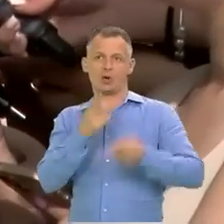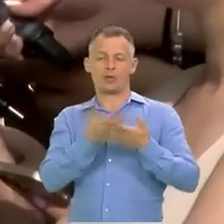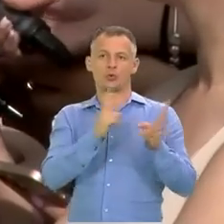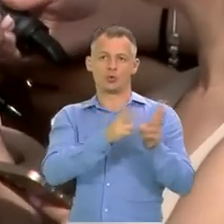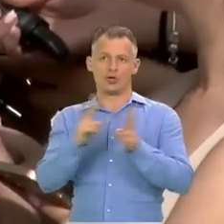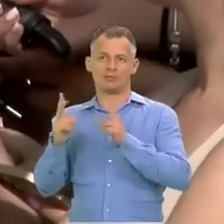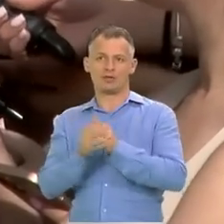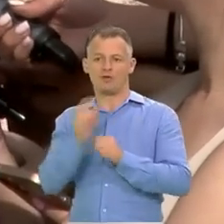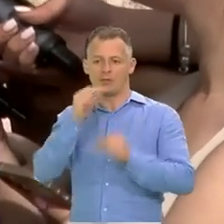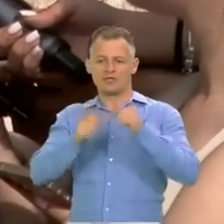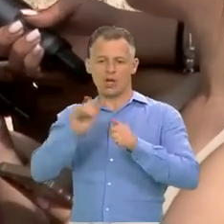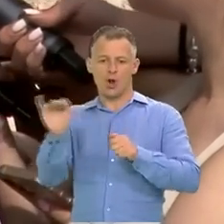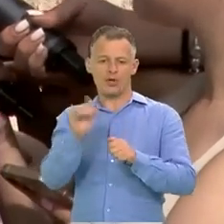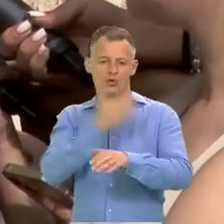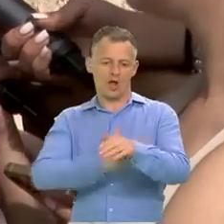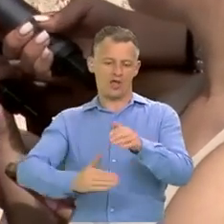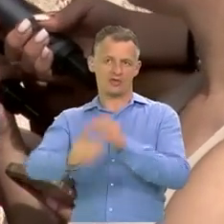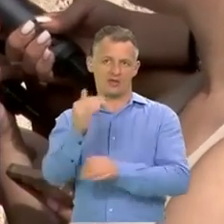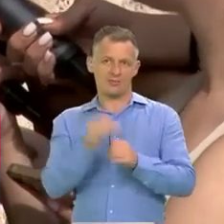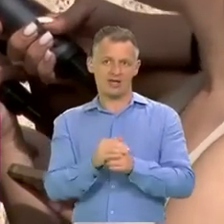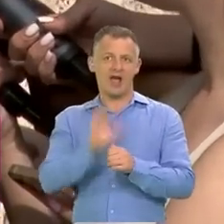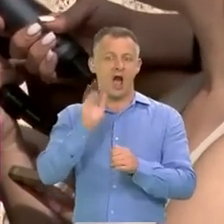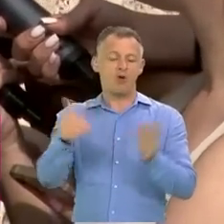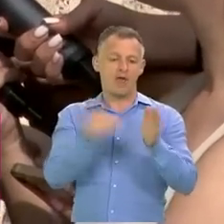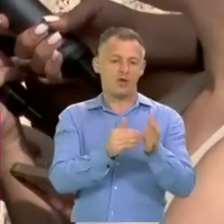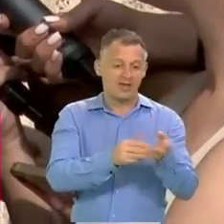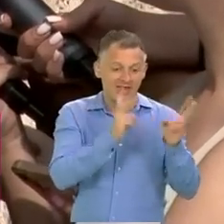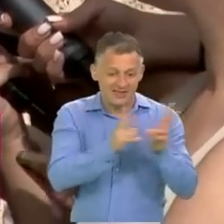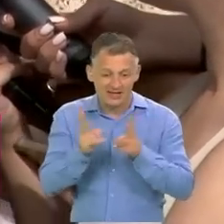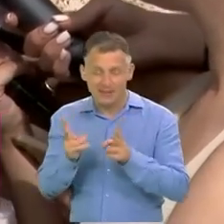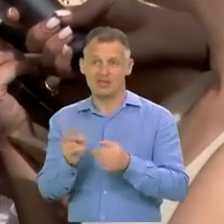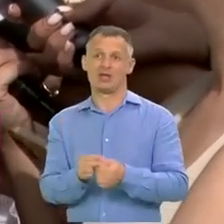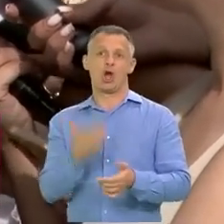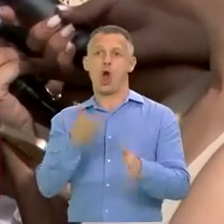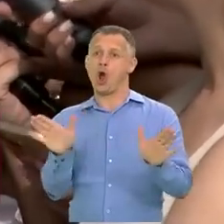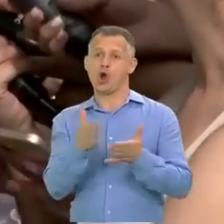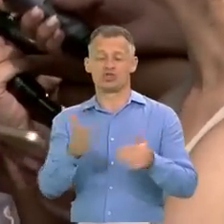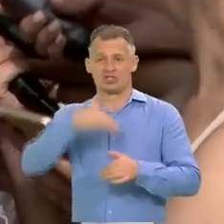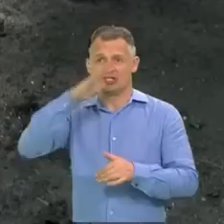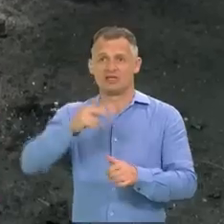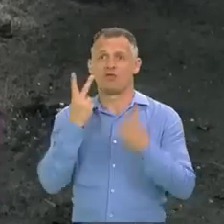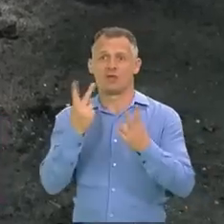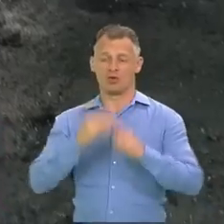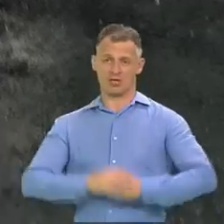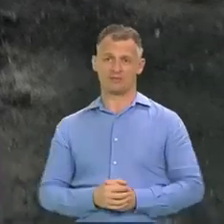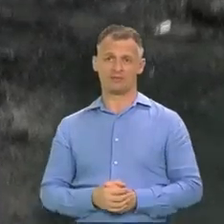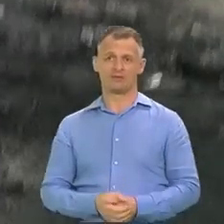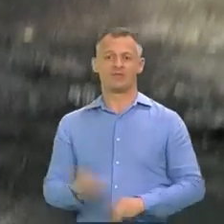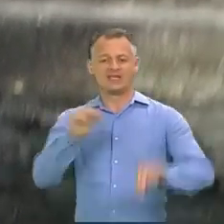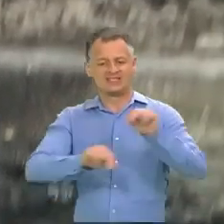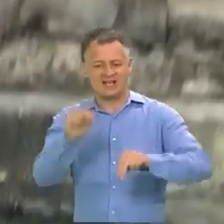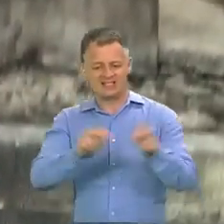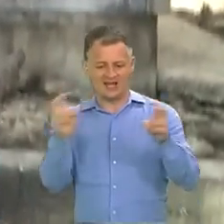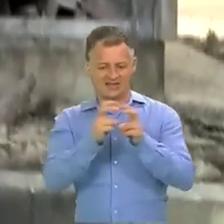de copii cu dizabilități care au nevoie de proceduri de recuperare, adică prin orice zi de recuperare este important. Instalația electrică